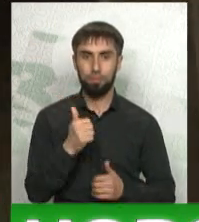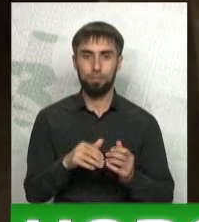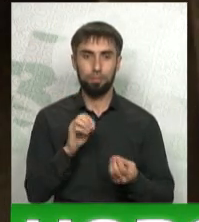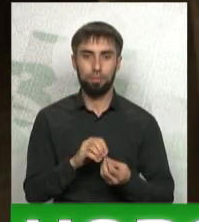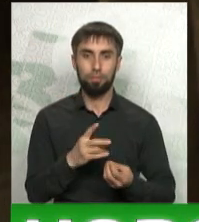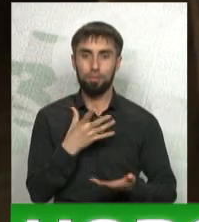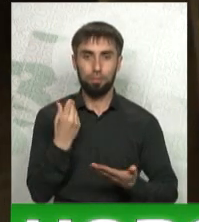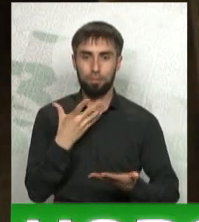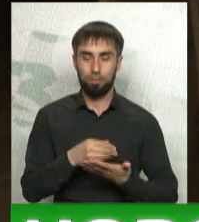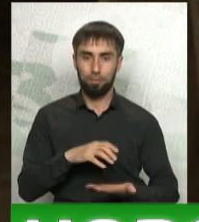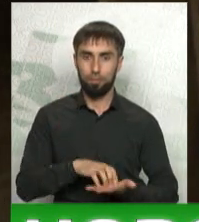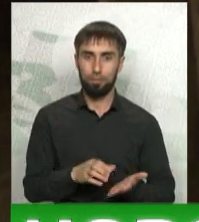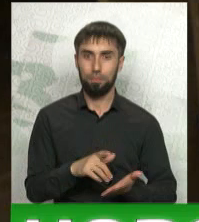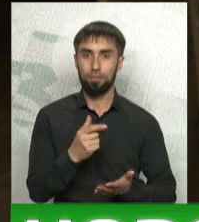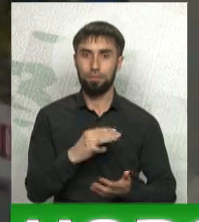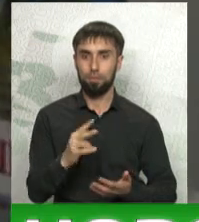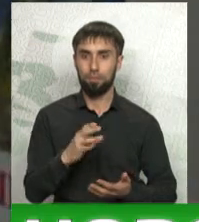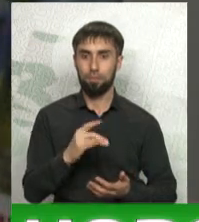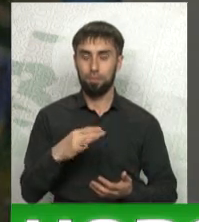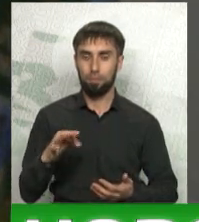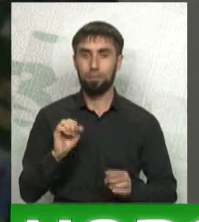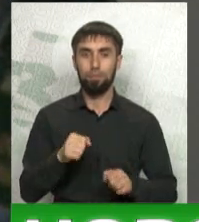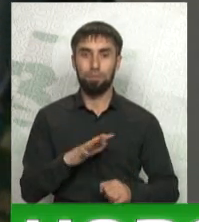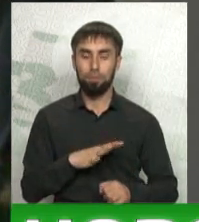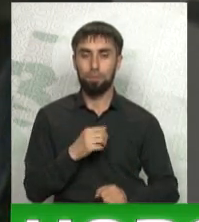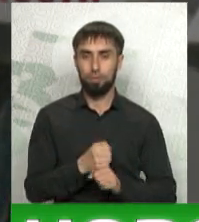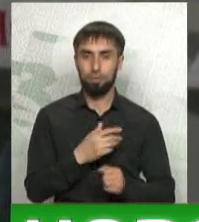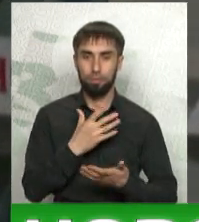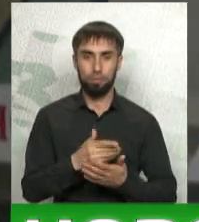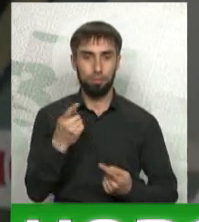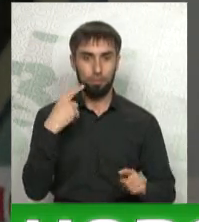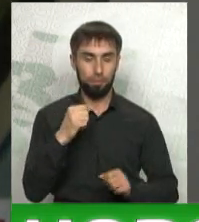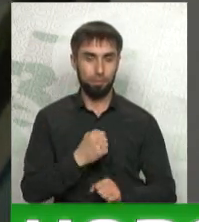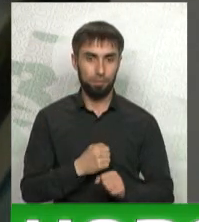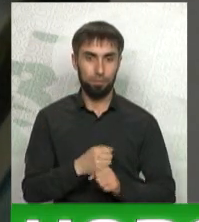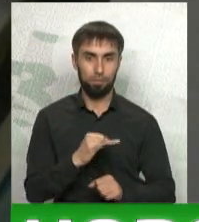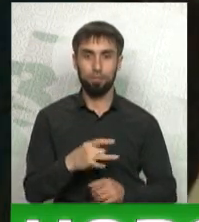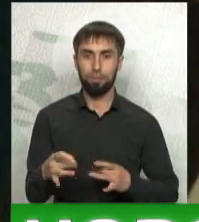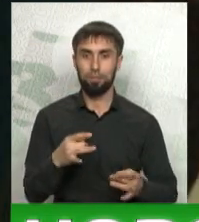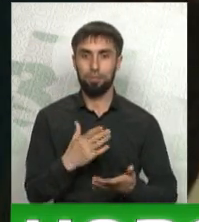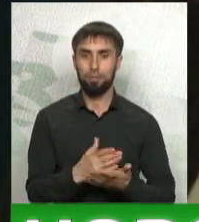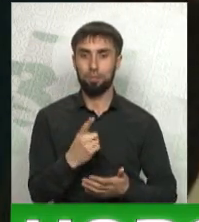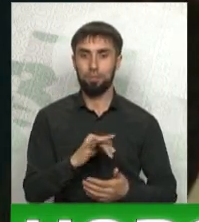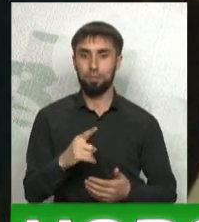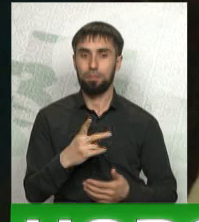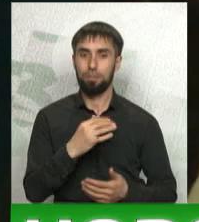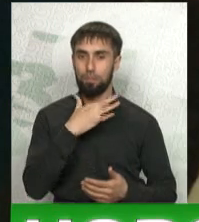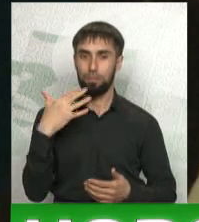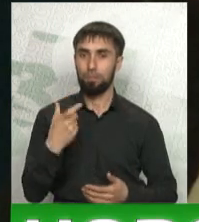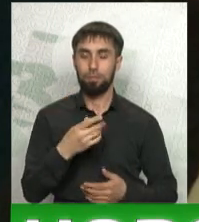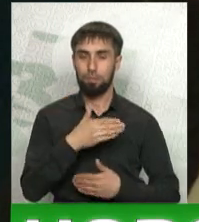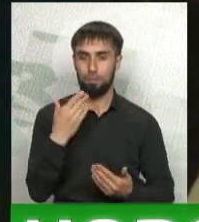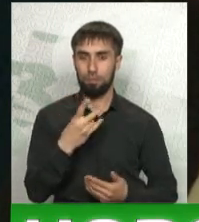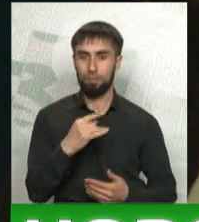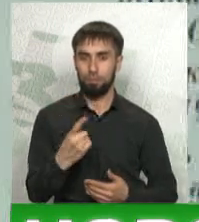нет собственного помещения где члены сообщества могли бы осуществлять свою деятельность также регион является одним из немногих где нет